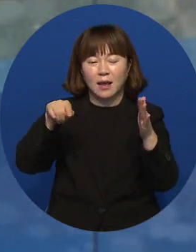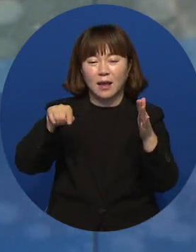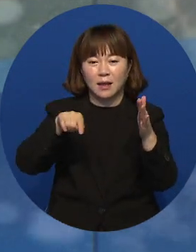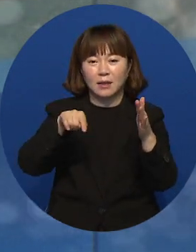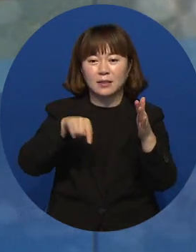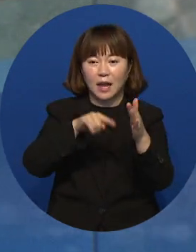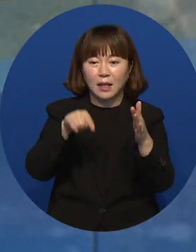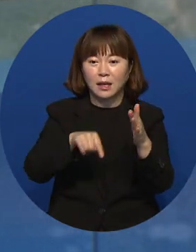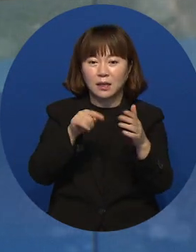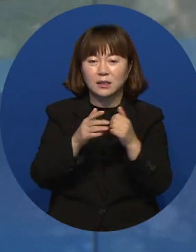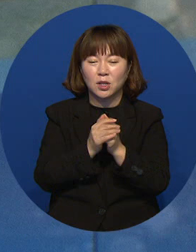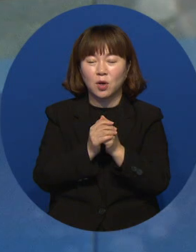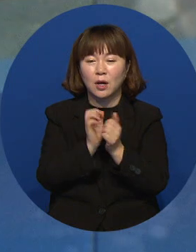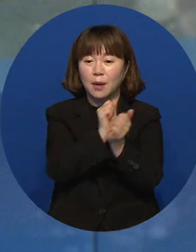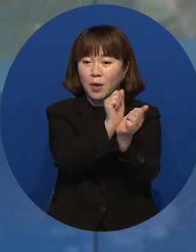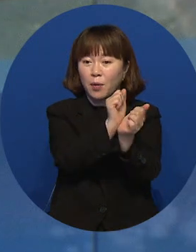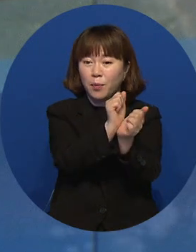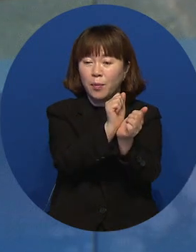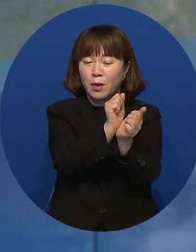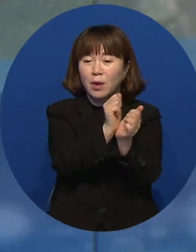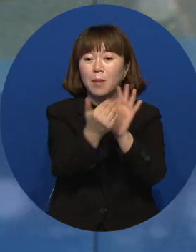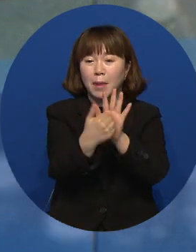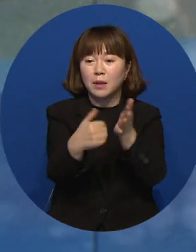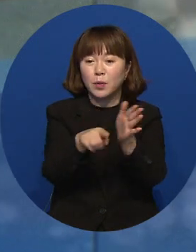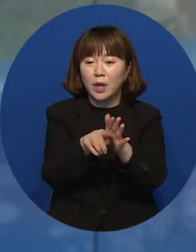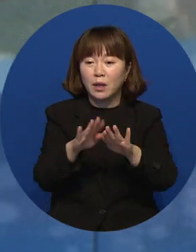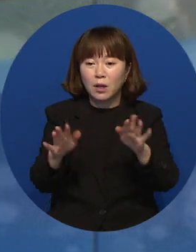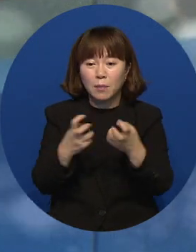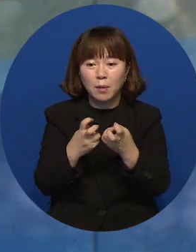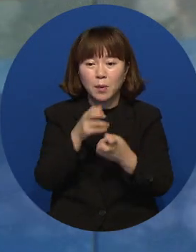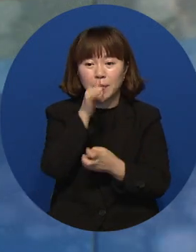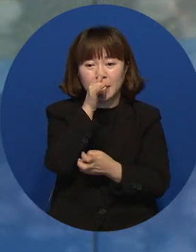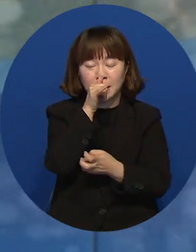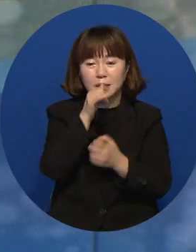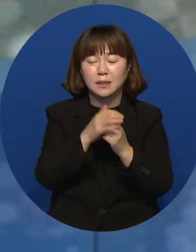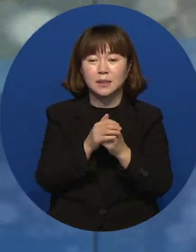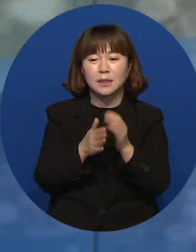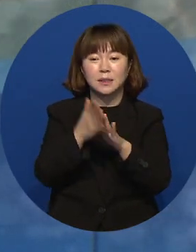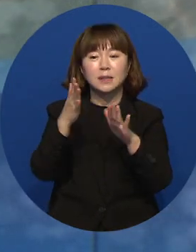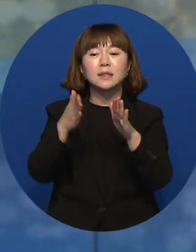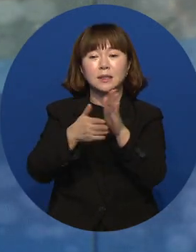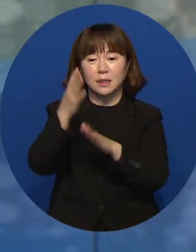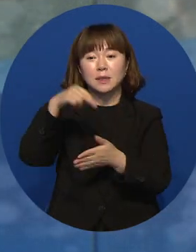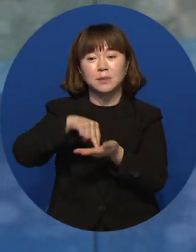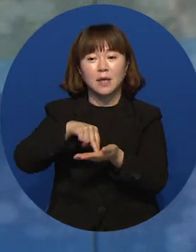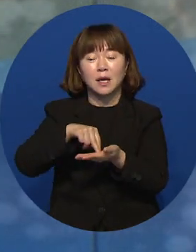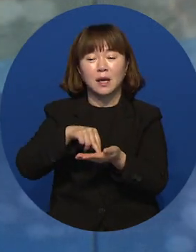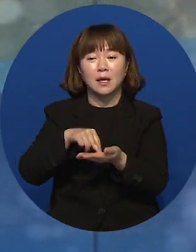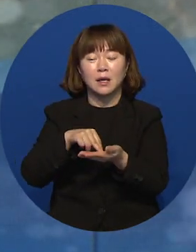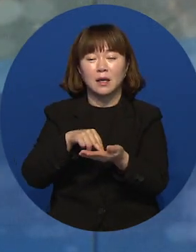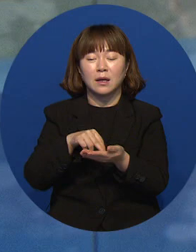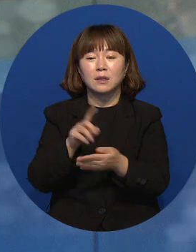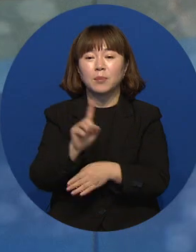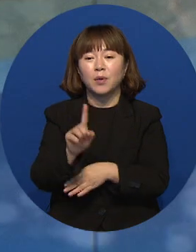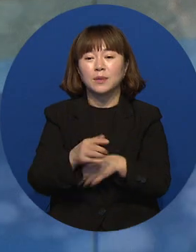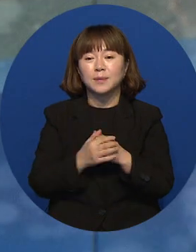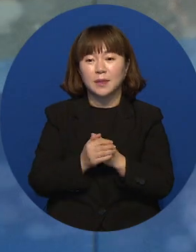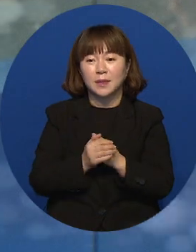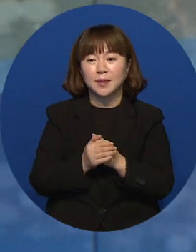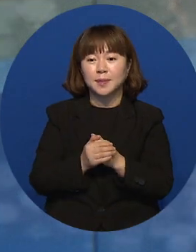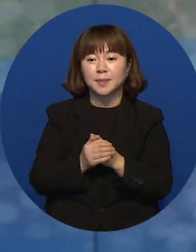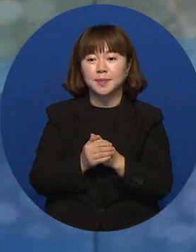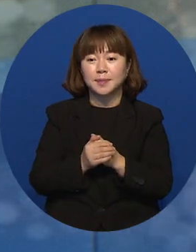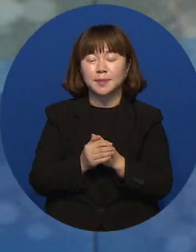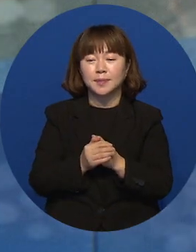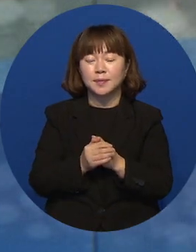것인지 교육당국이 주로 하겠지만 또 대전시 차원에서도 어떤 대책들이 미 줘 예 으 교육